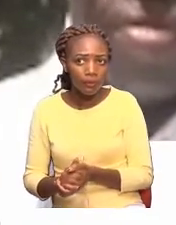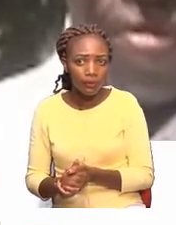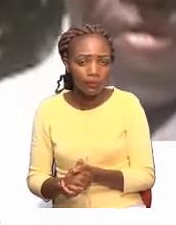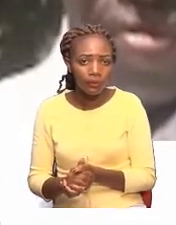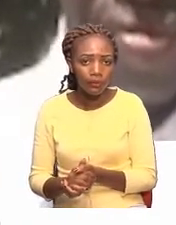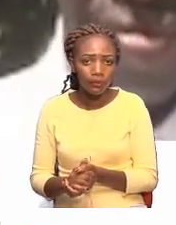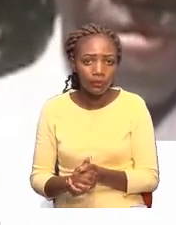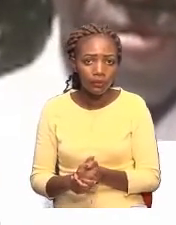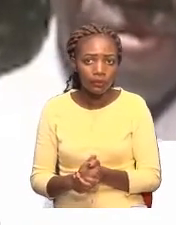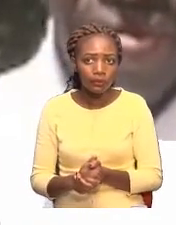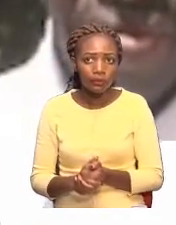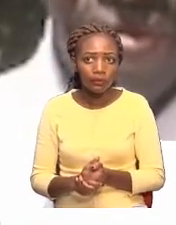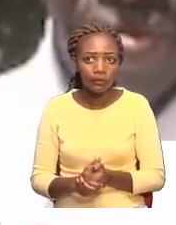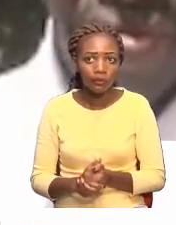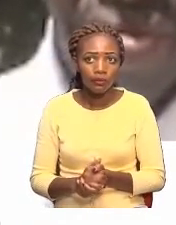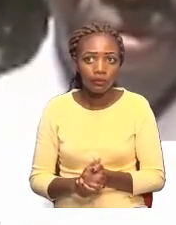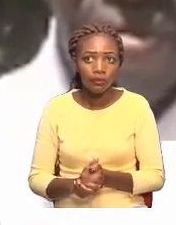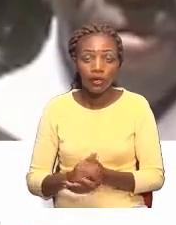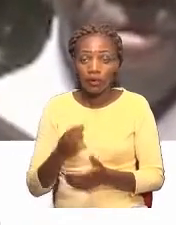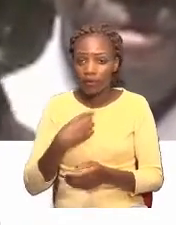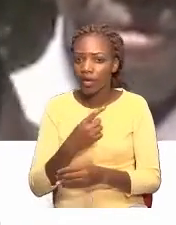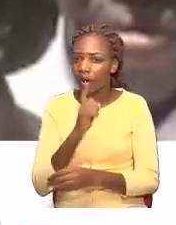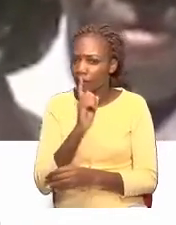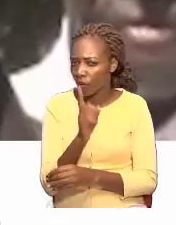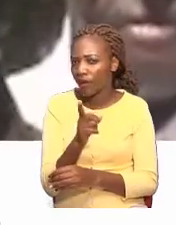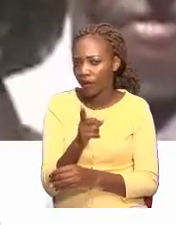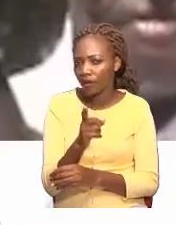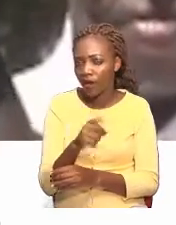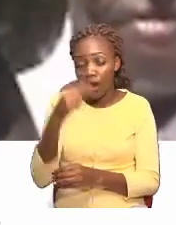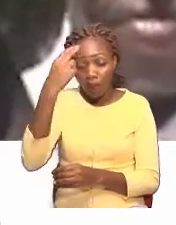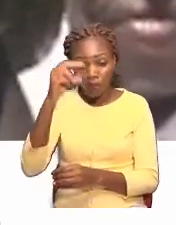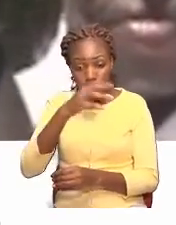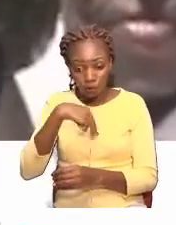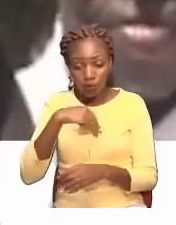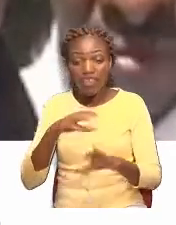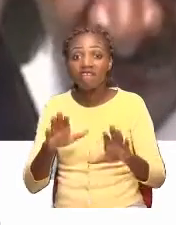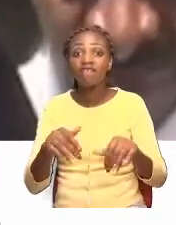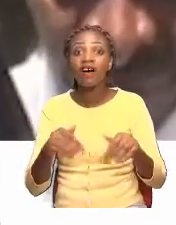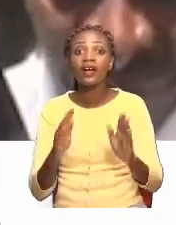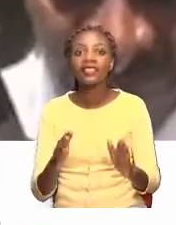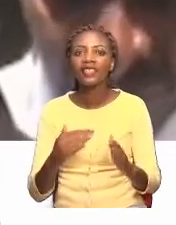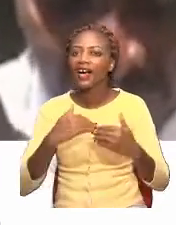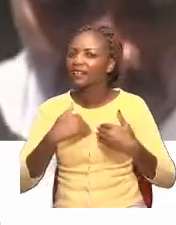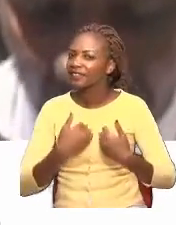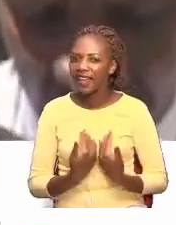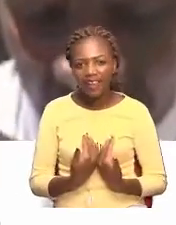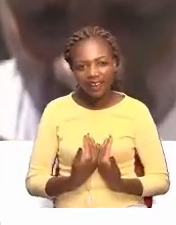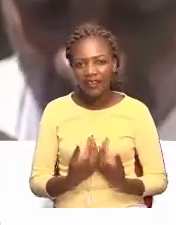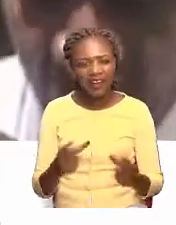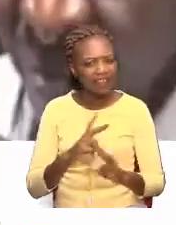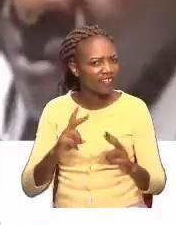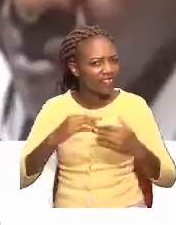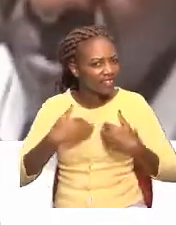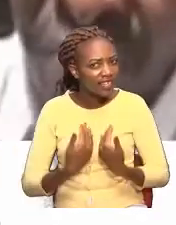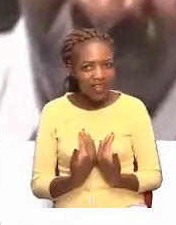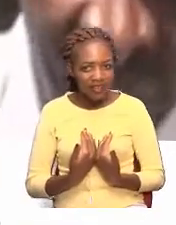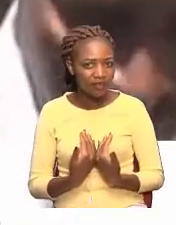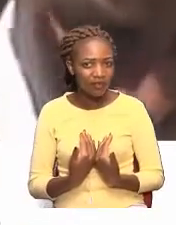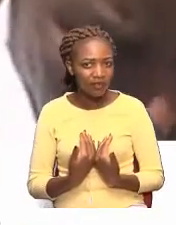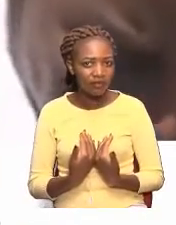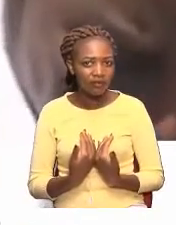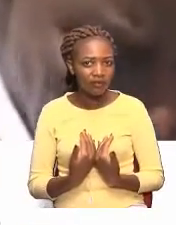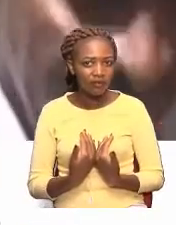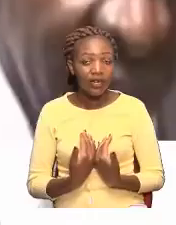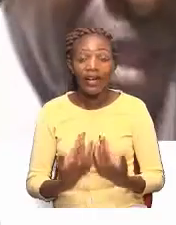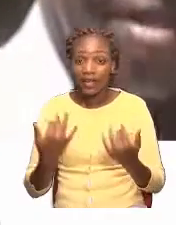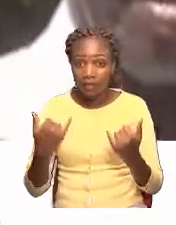kwanza Mimi napeana honyo because wakulima Sisi nayechoka na Kama tumechokawe kembeleana na mtu yeote